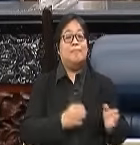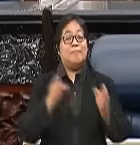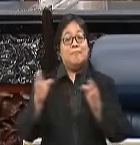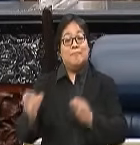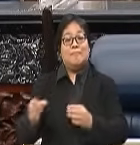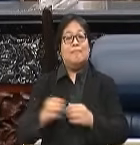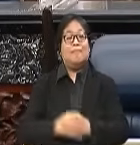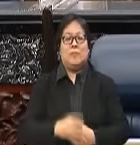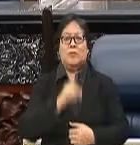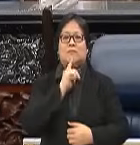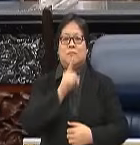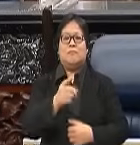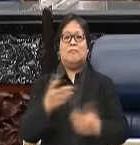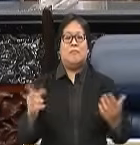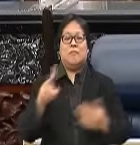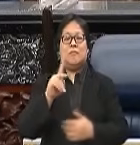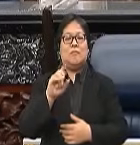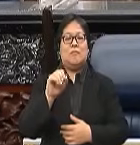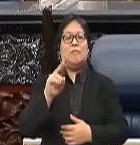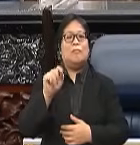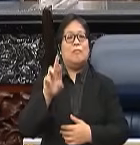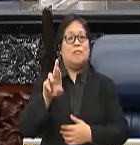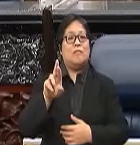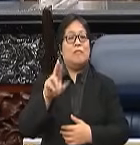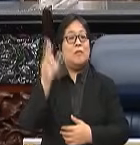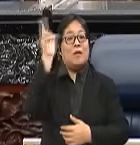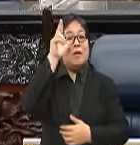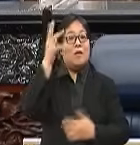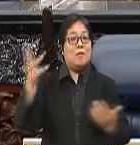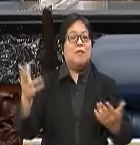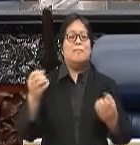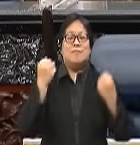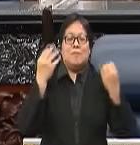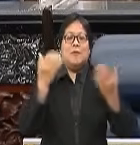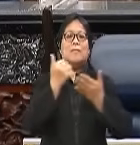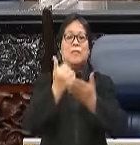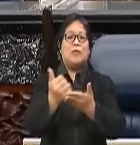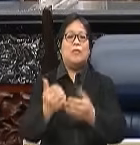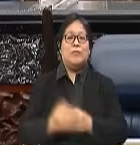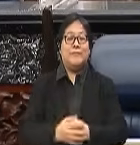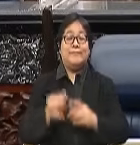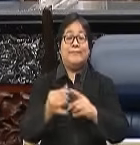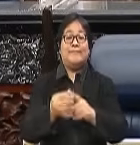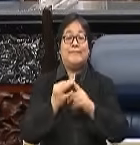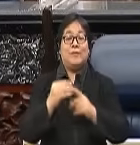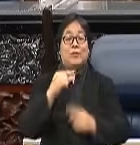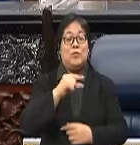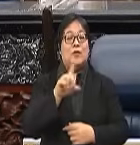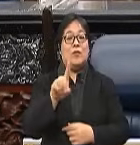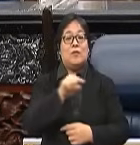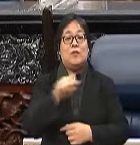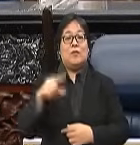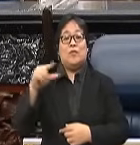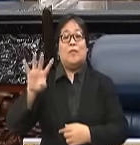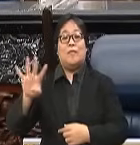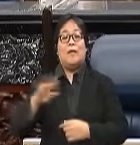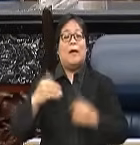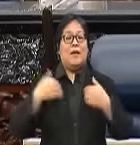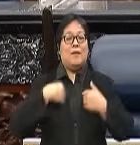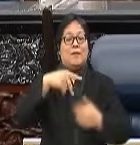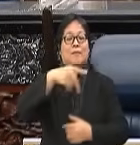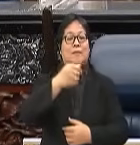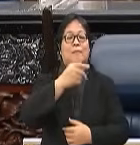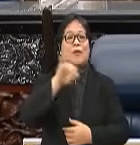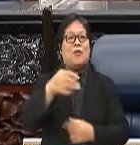pada itu nya untuk kontraktor kontraktor kerajaan tak banyak membantu khususnya J1 sehingga j4 ada